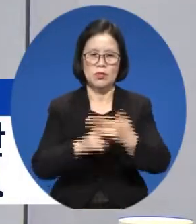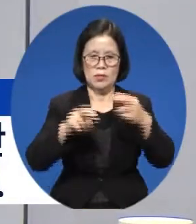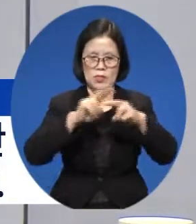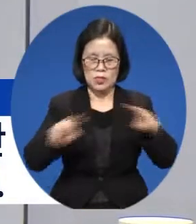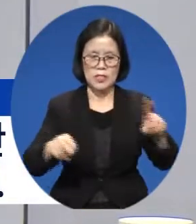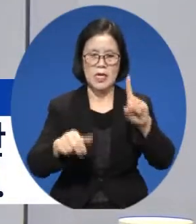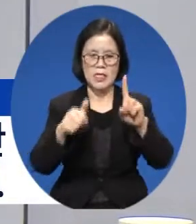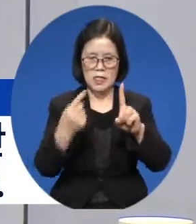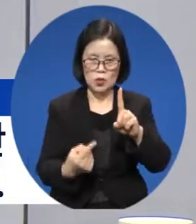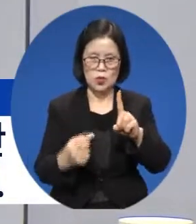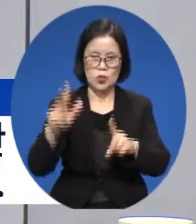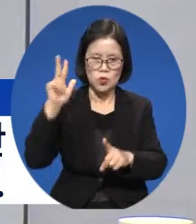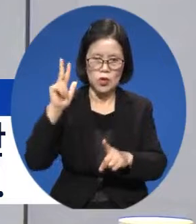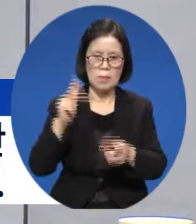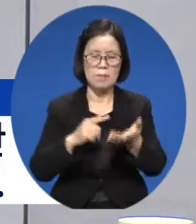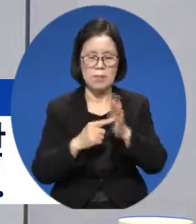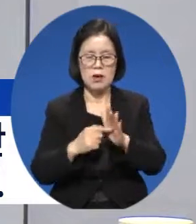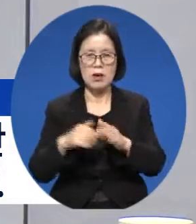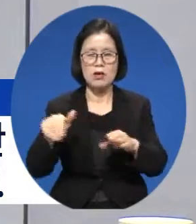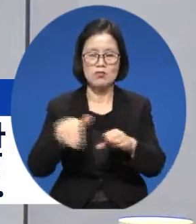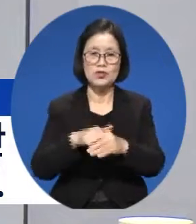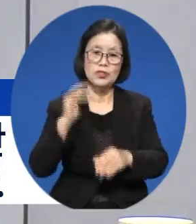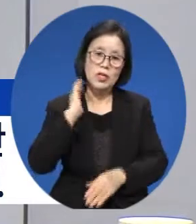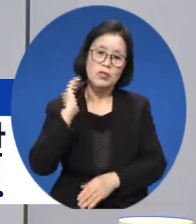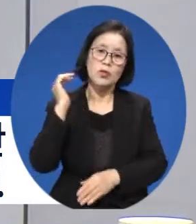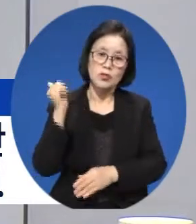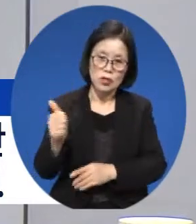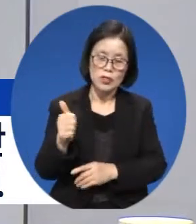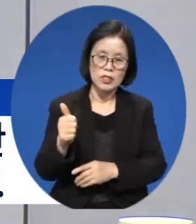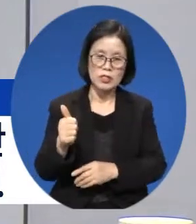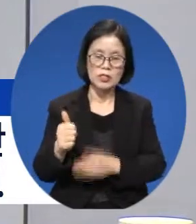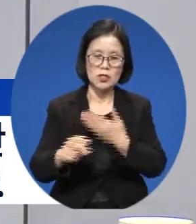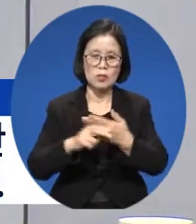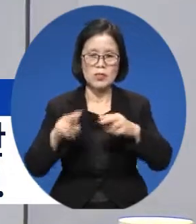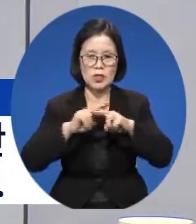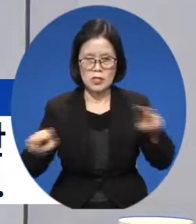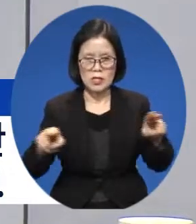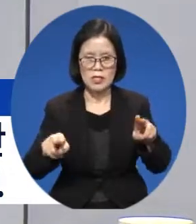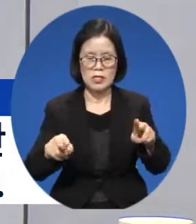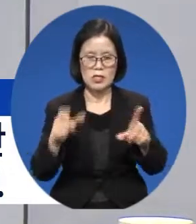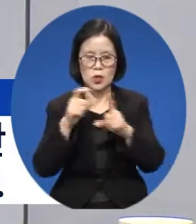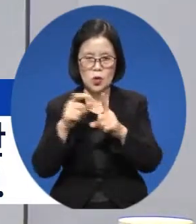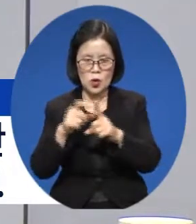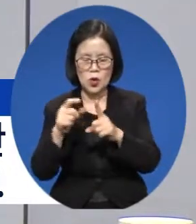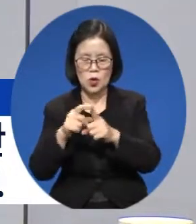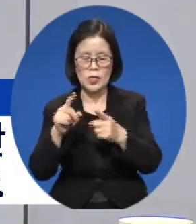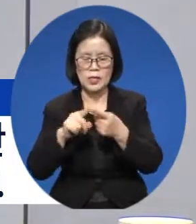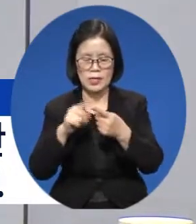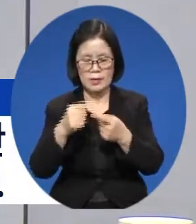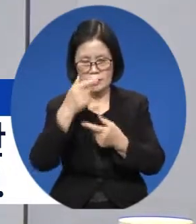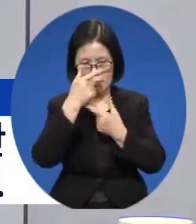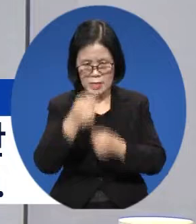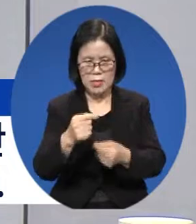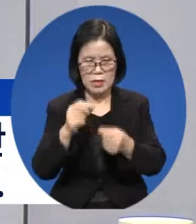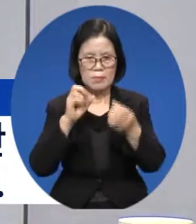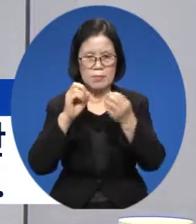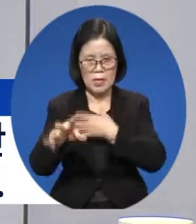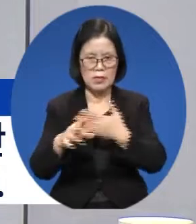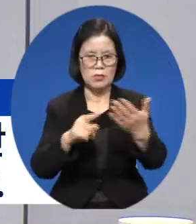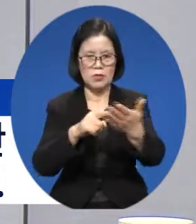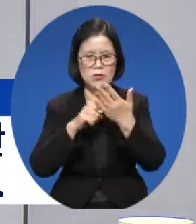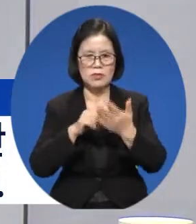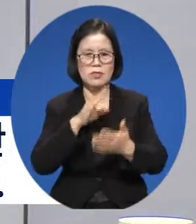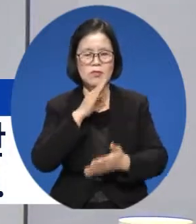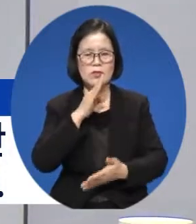청산을 1호 공약으로 내걸었던 문재인 대통령께서 적폐 청산이라고 하는 용어에 이처럼 민감한 반응을